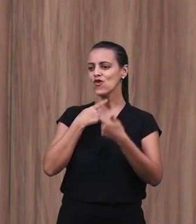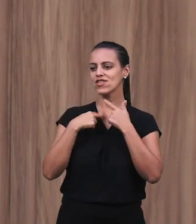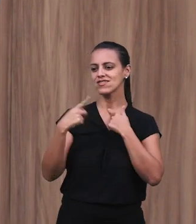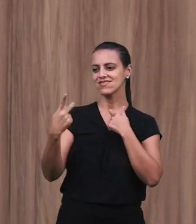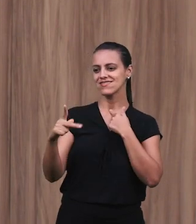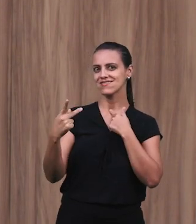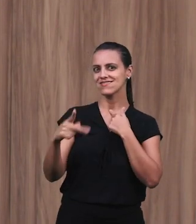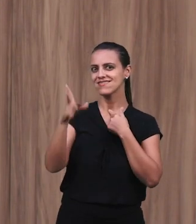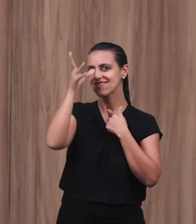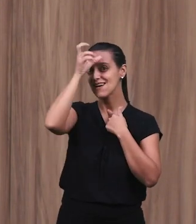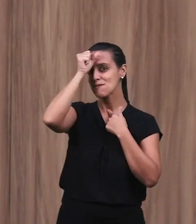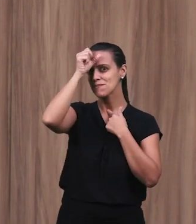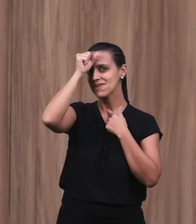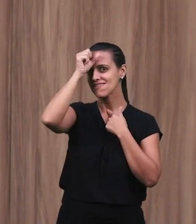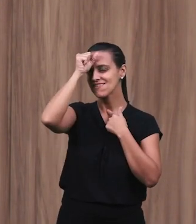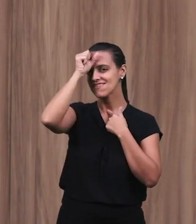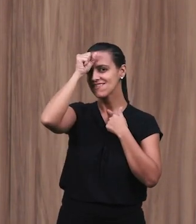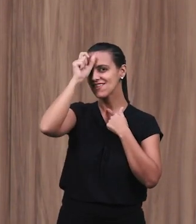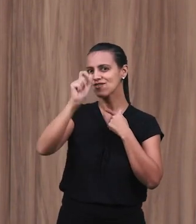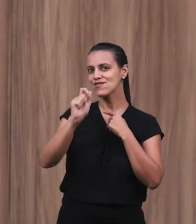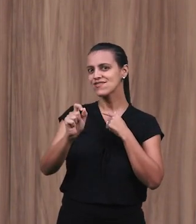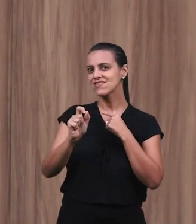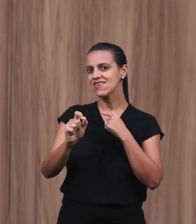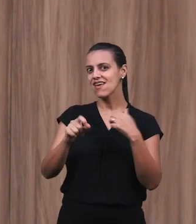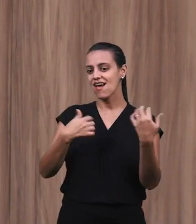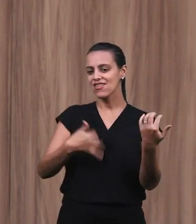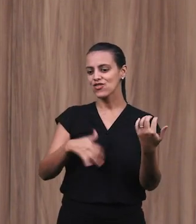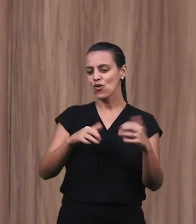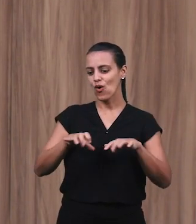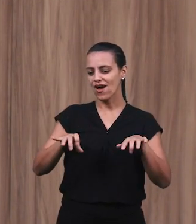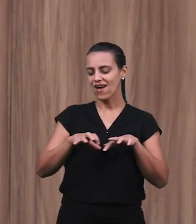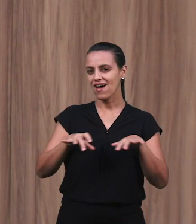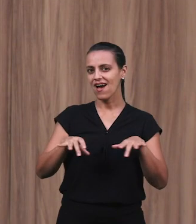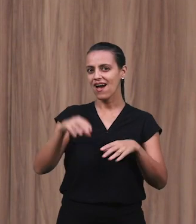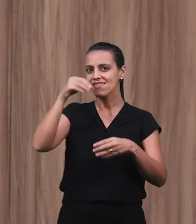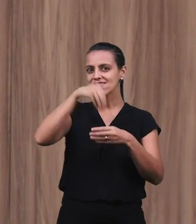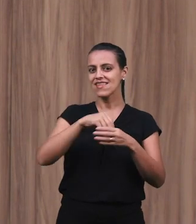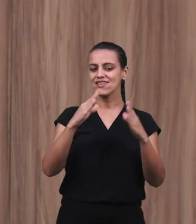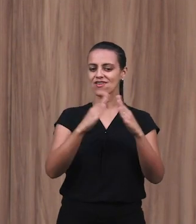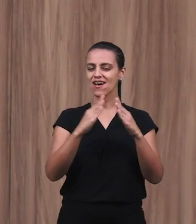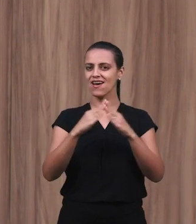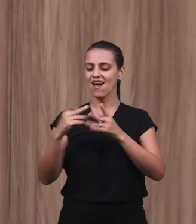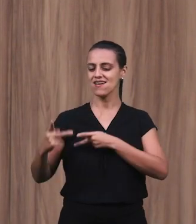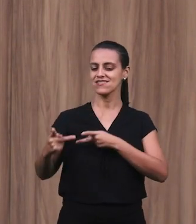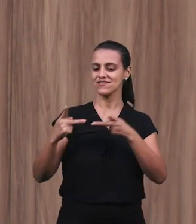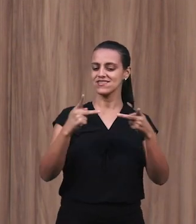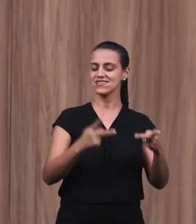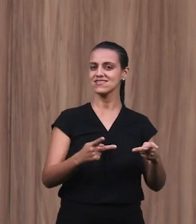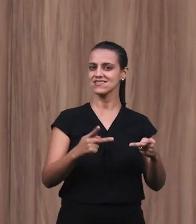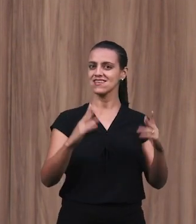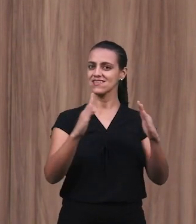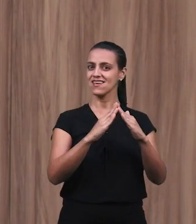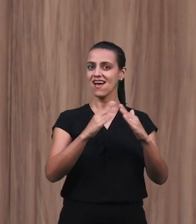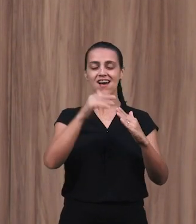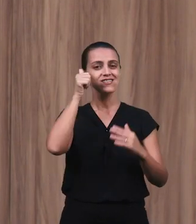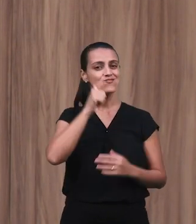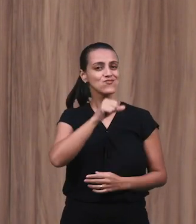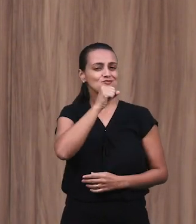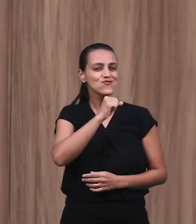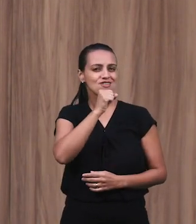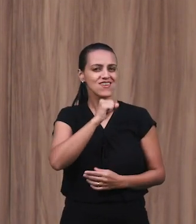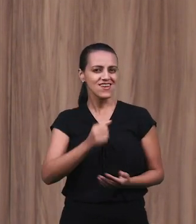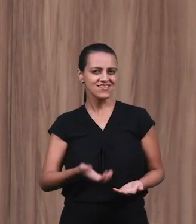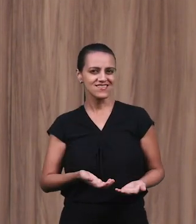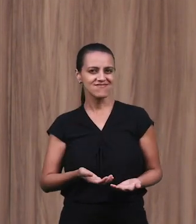à apprendre l'instrument était pour jouer pendant les visites dans le foyer des sœurs